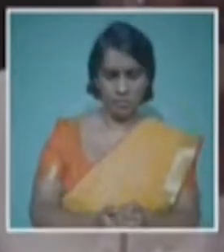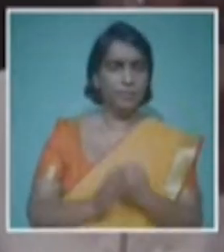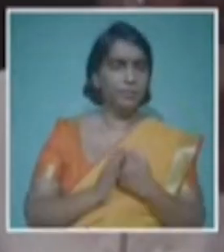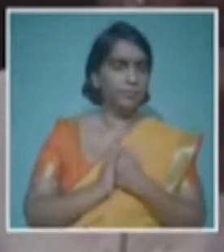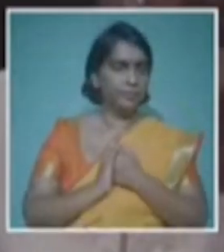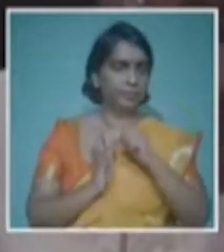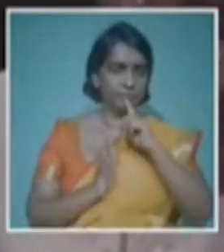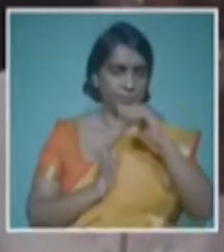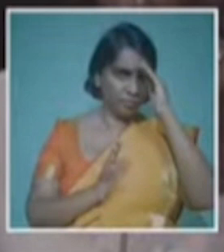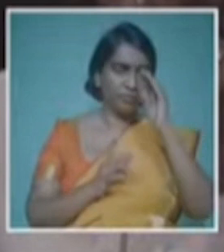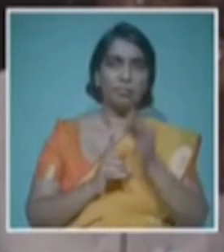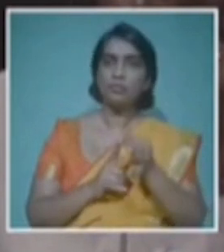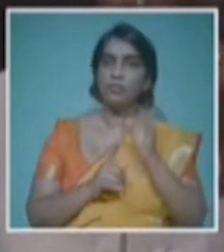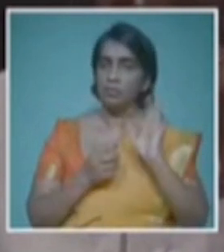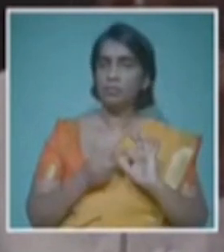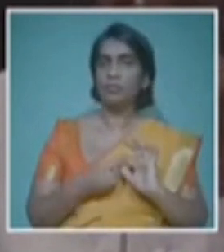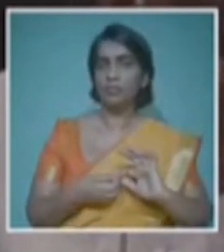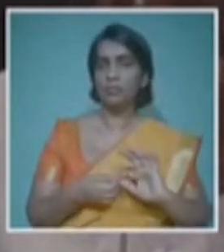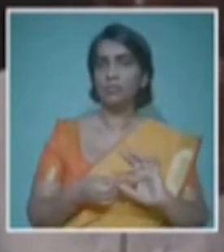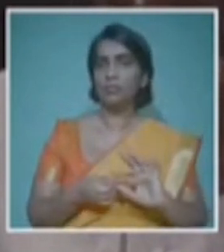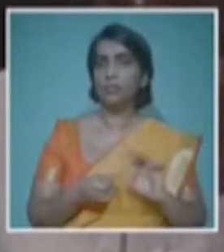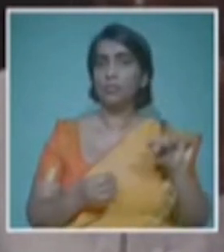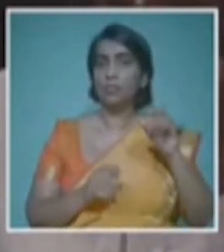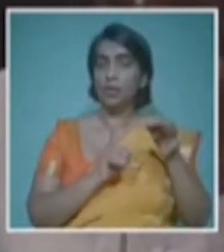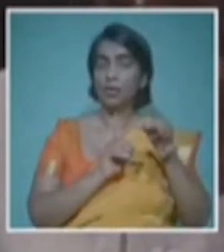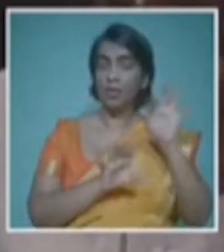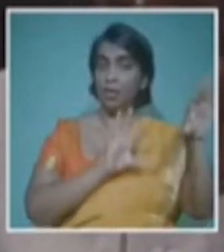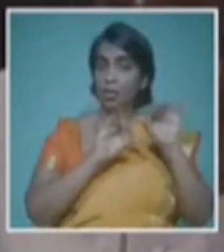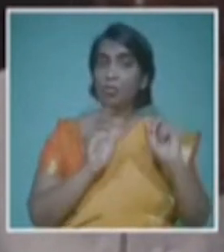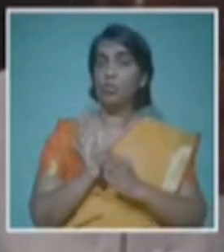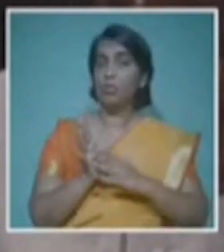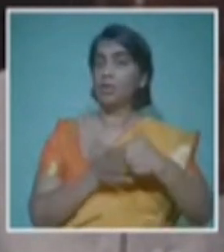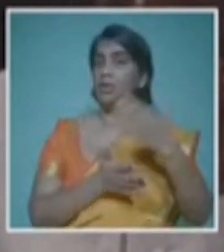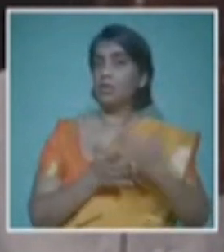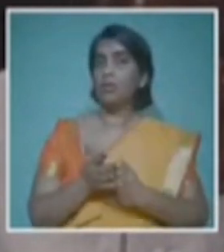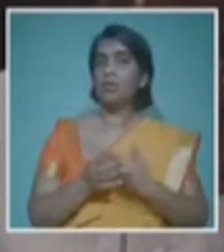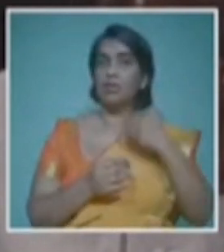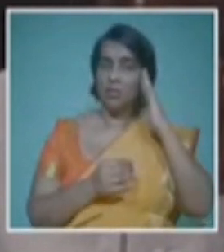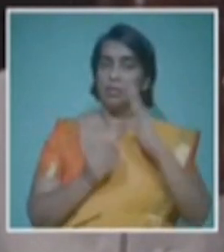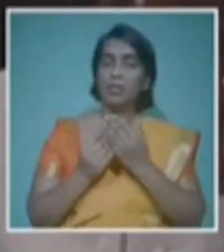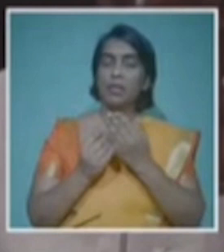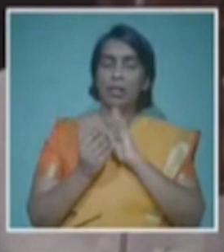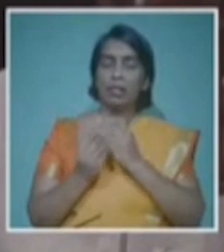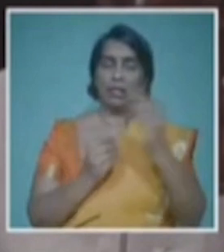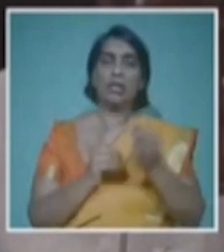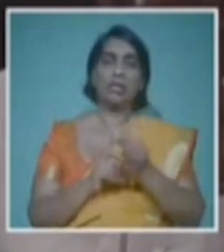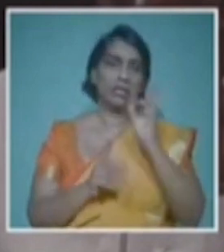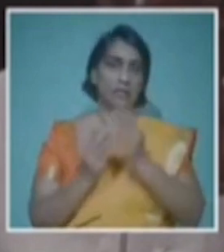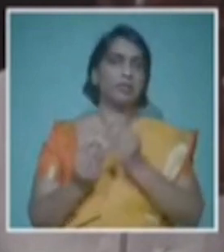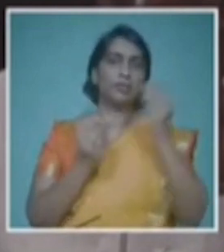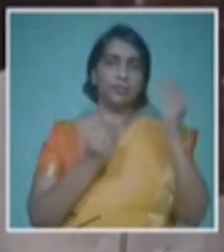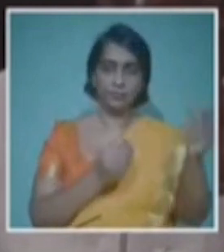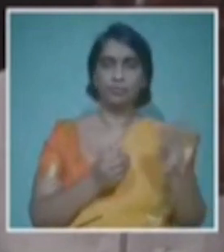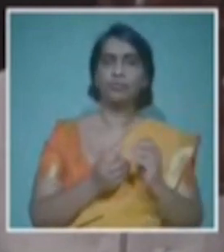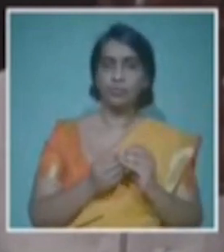කතානායකතුමනි ජනාධිපති තුමෙක් විසින් පත් කරපු කොමිෂන් සභාවක වාර්තාව සාමාන්‍යයෙන් බාර දෙන්නේ ජනාධිපතිතුමාට. මේ පිළිබඳ